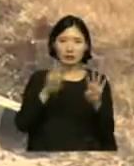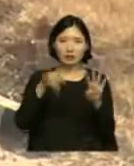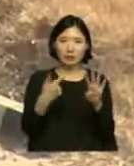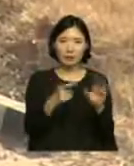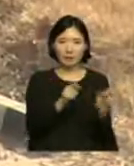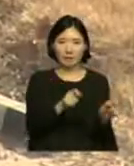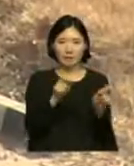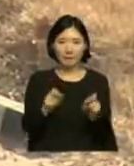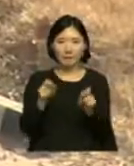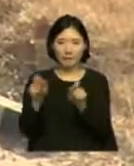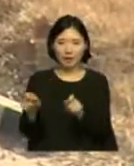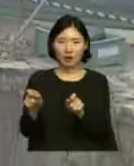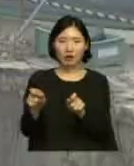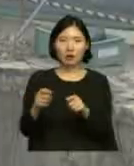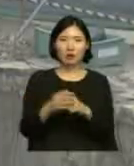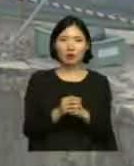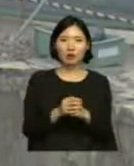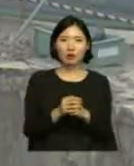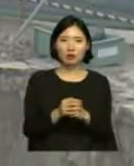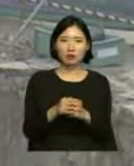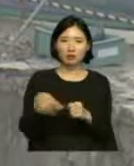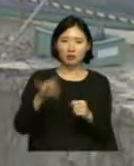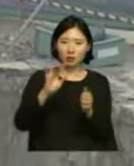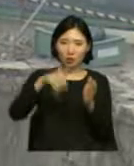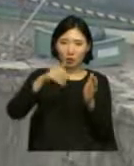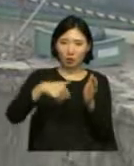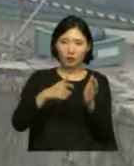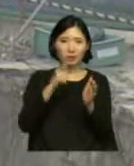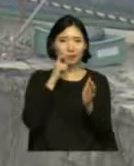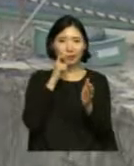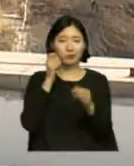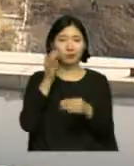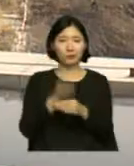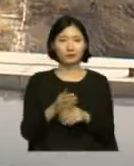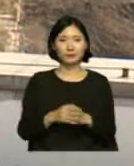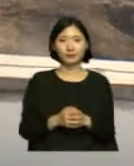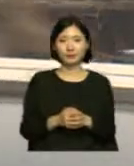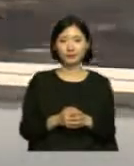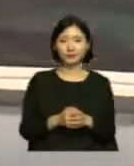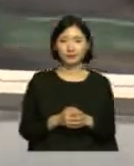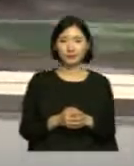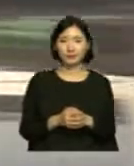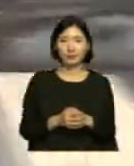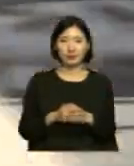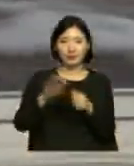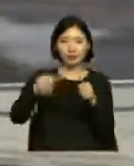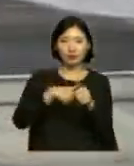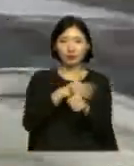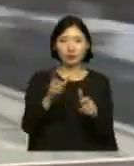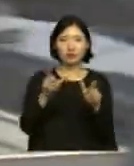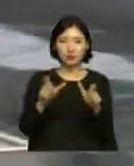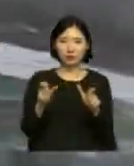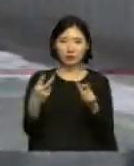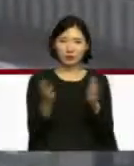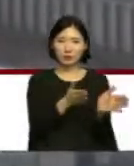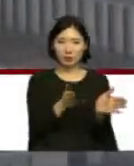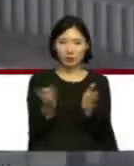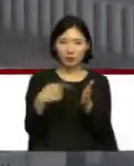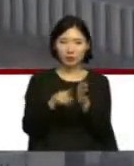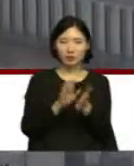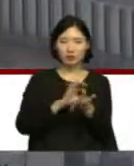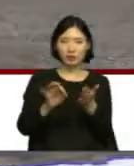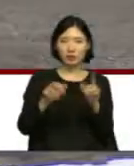한전 부지 인수 4년째 첫삽 쫓아 뜨지 못하고 있는 겁니다 여기에 주변지역 정비를 위해 사용될